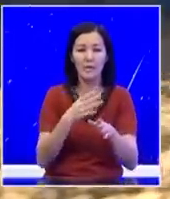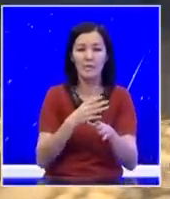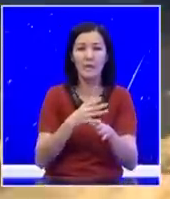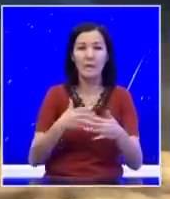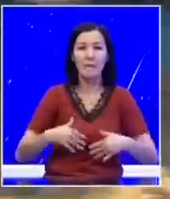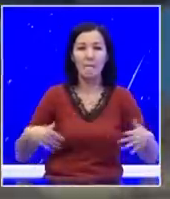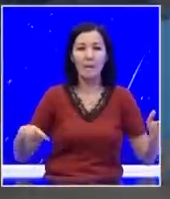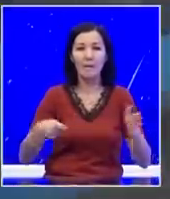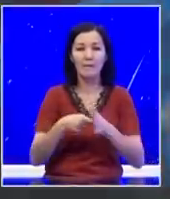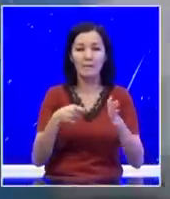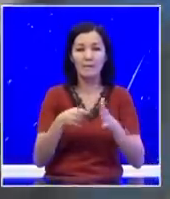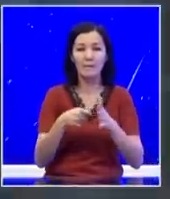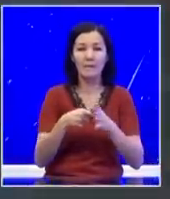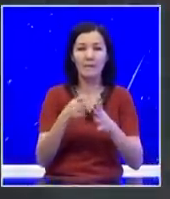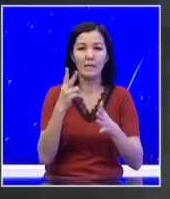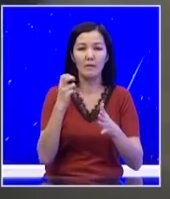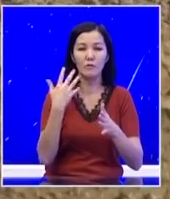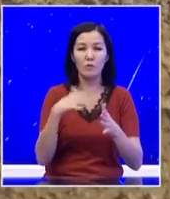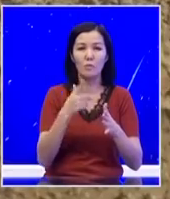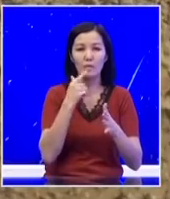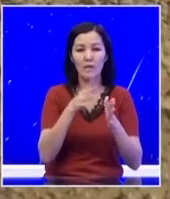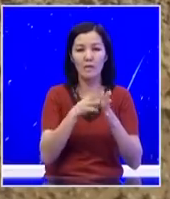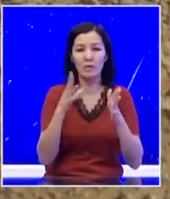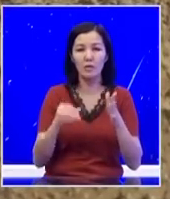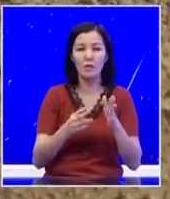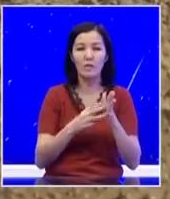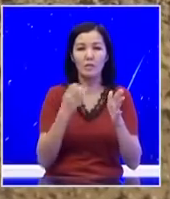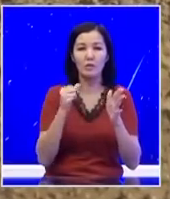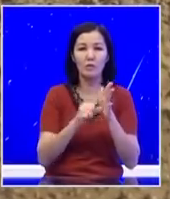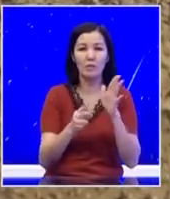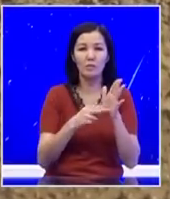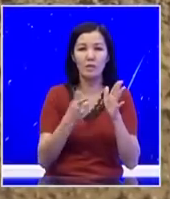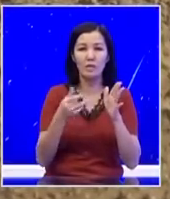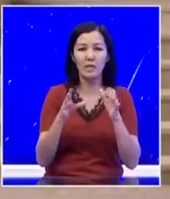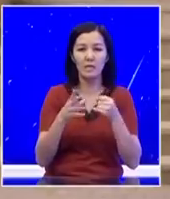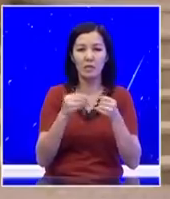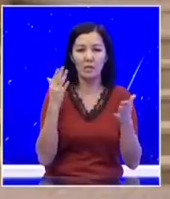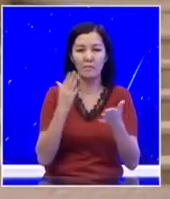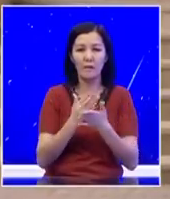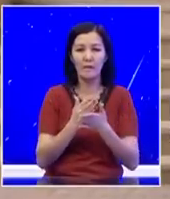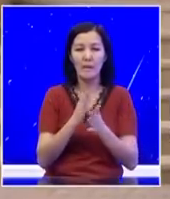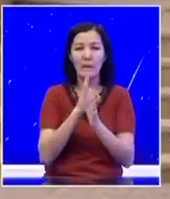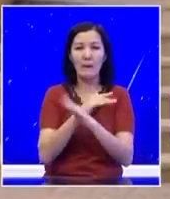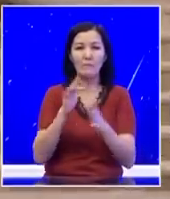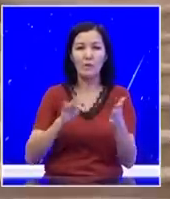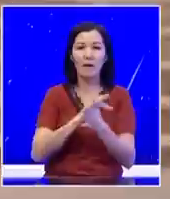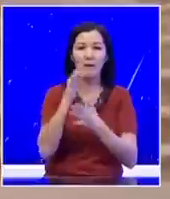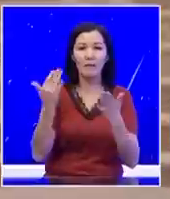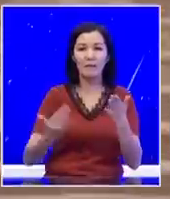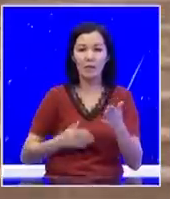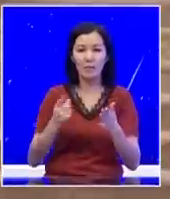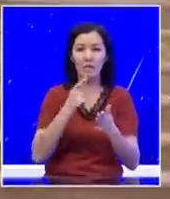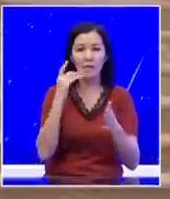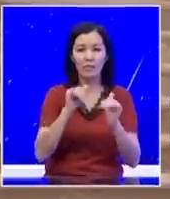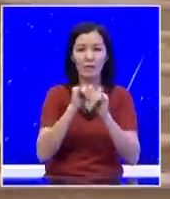өнімдер үшін 2155, қант қызылшасы үшін 867 гектар тағы бар. Қапшағай қаласының әлеуметтік экономикалық